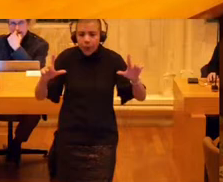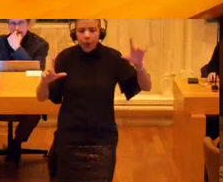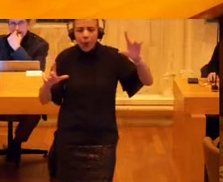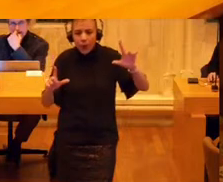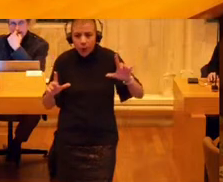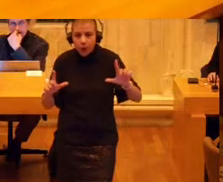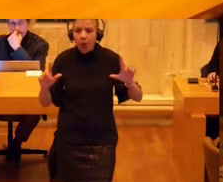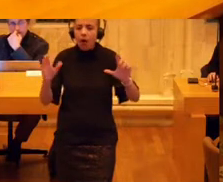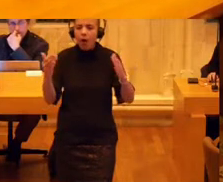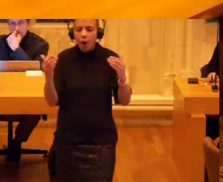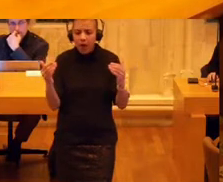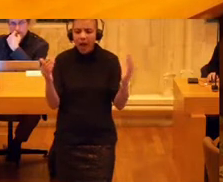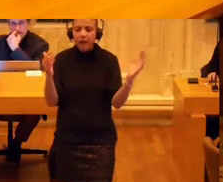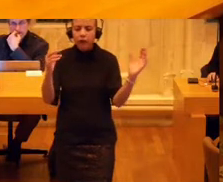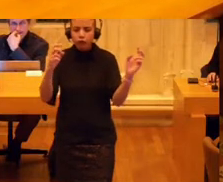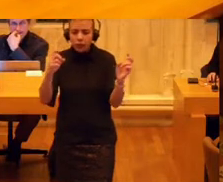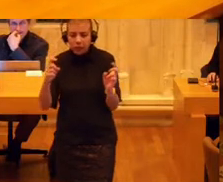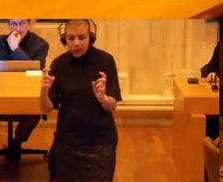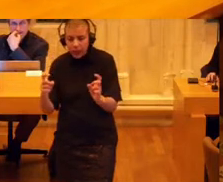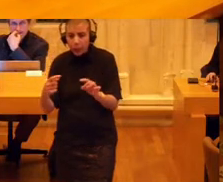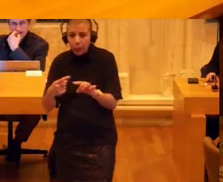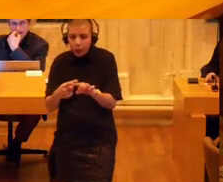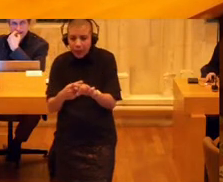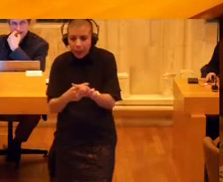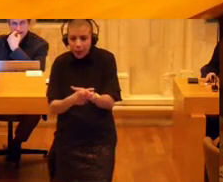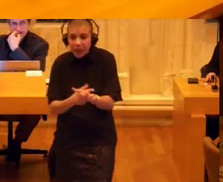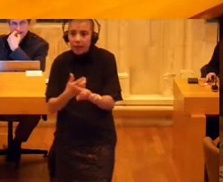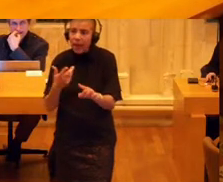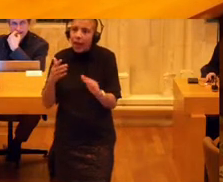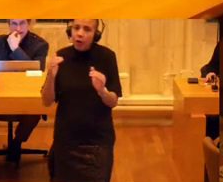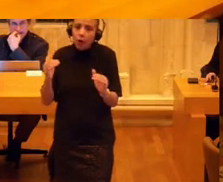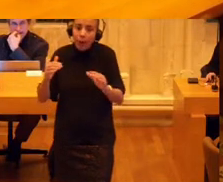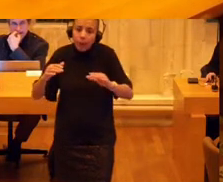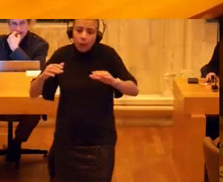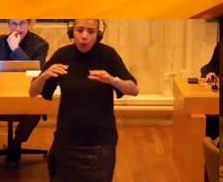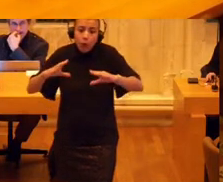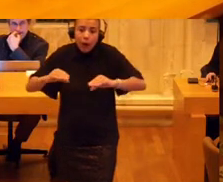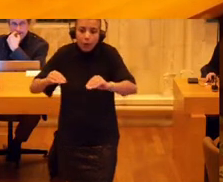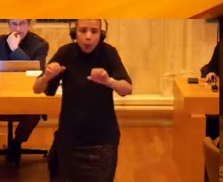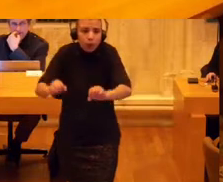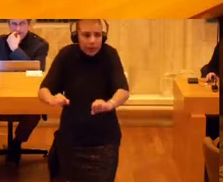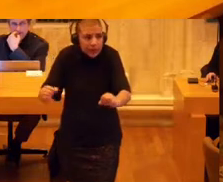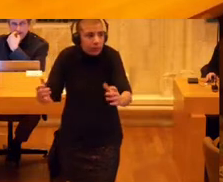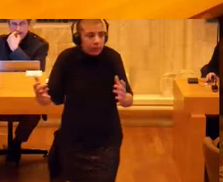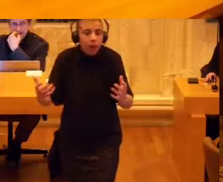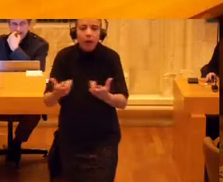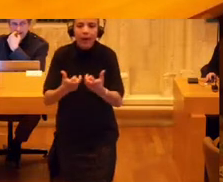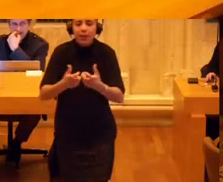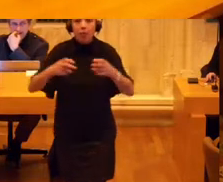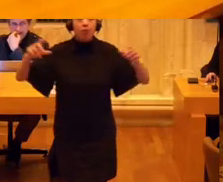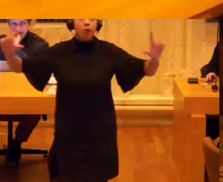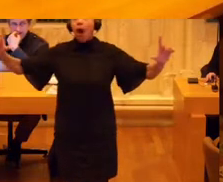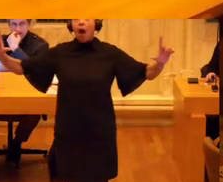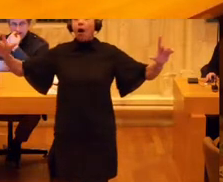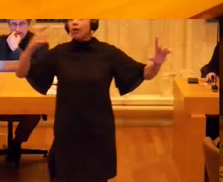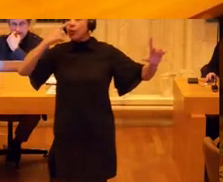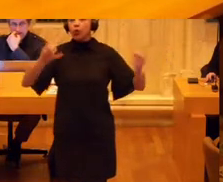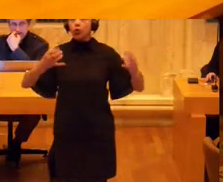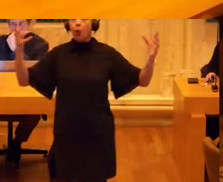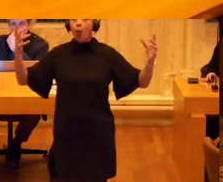techniquement, pour que des panneaux qui sont aujourd'hui trop imposants et trop importants se reportent de manière plus petite et dans des secteurs moins